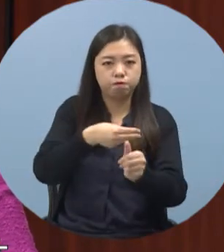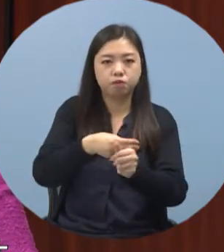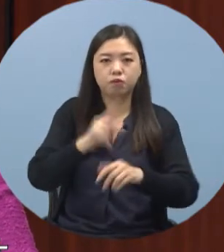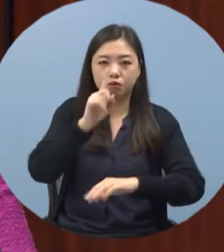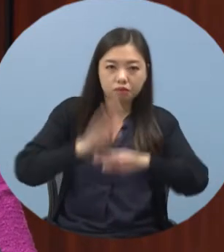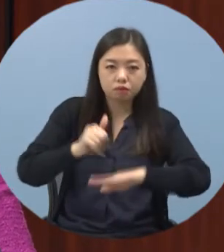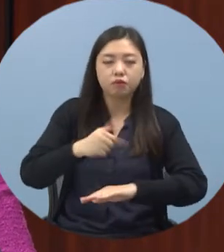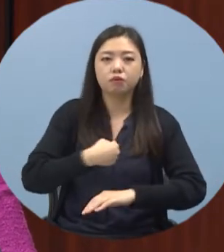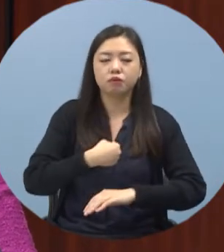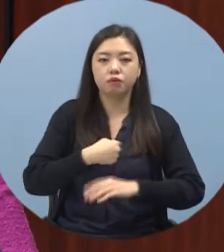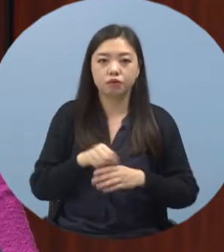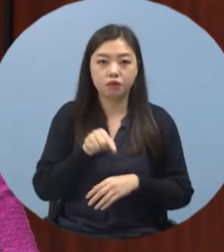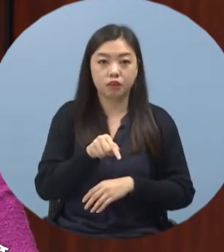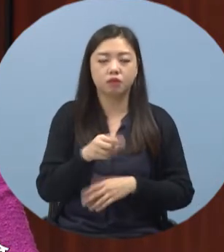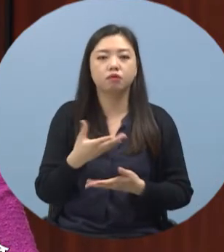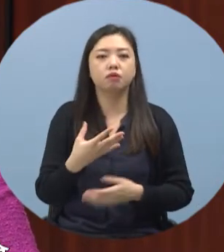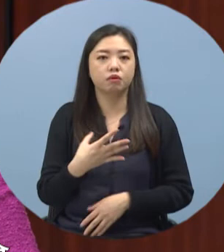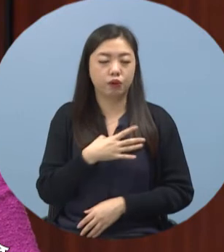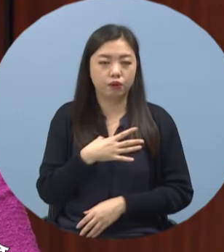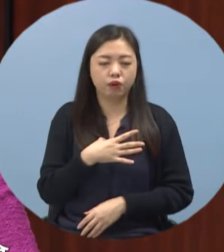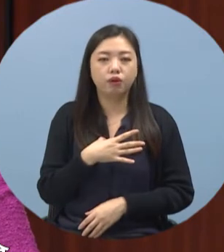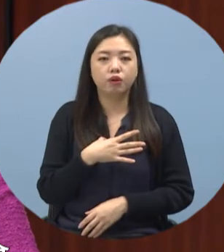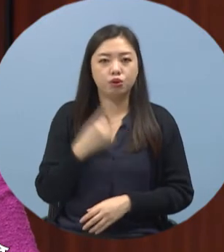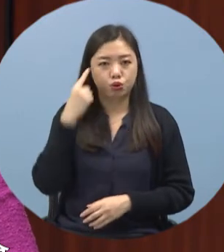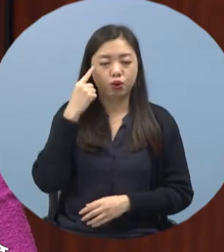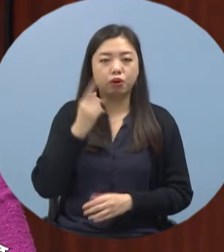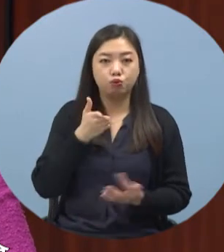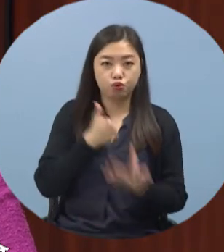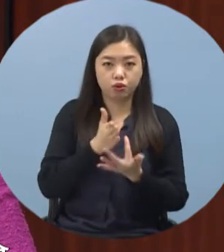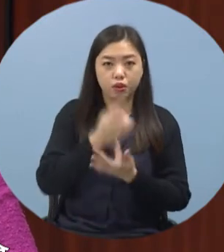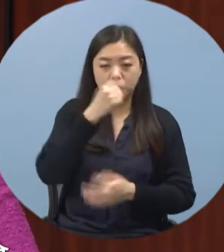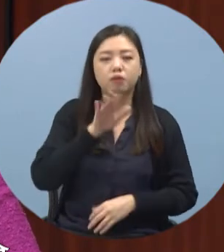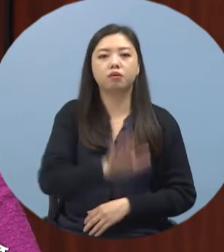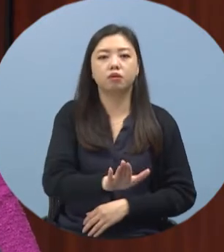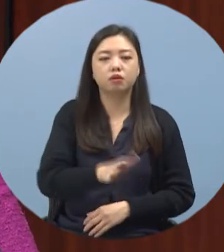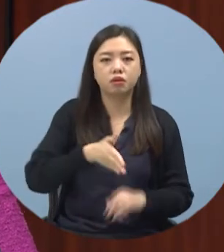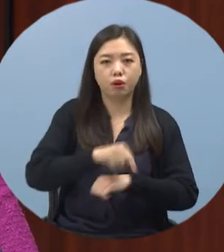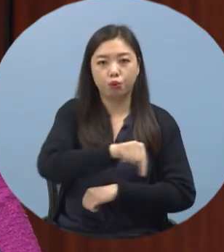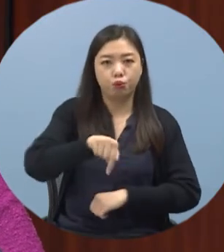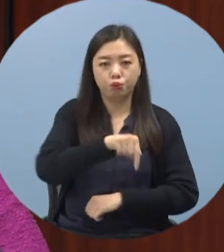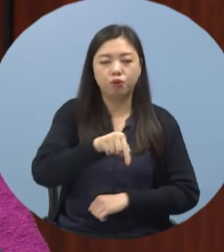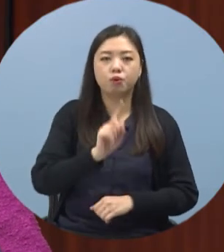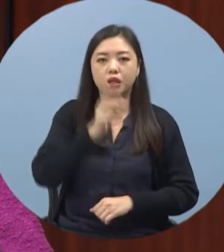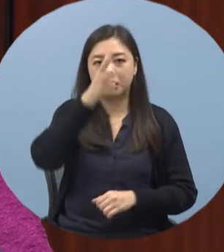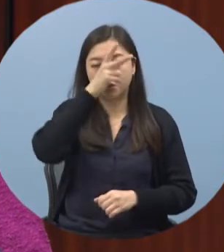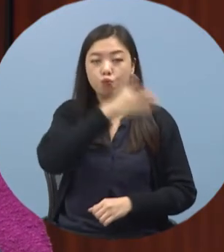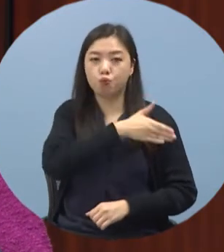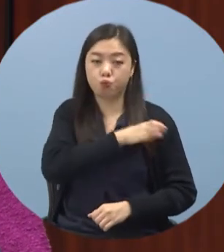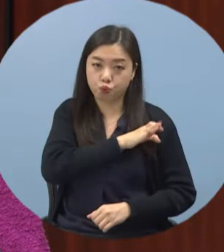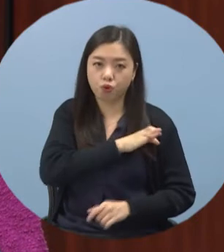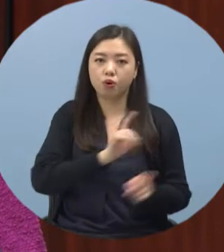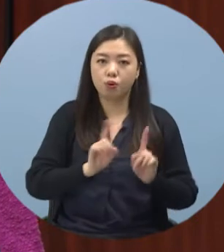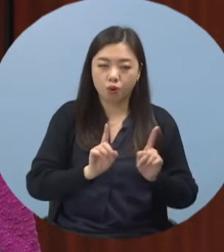才。在這方面呢，就我希望那個主導性是來自社會的，無論是政黨啦，或者